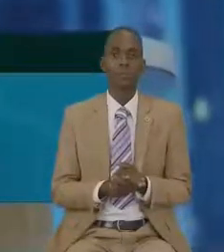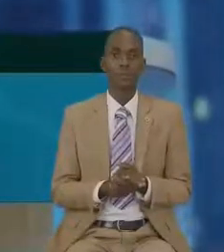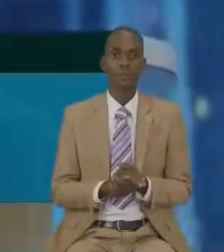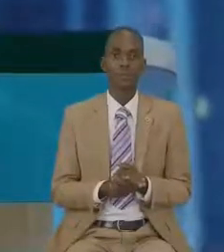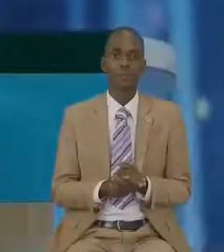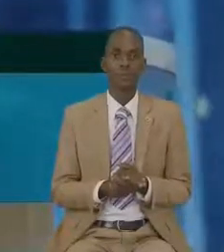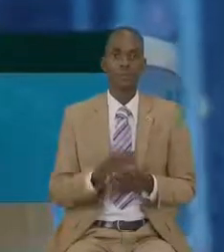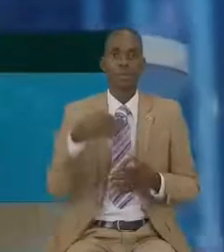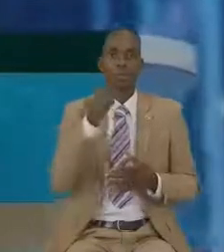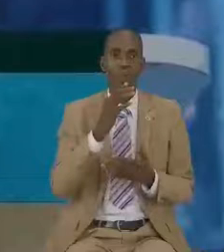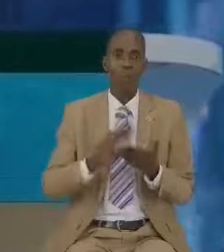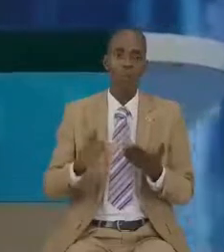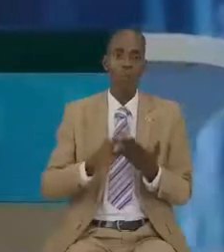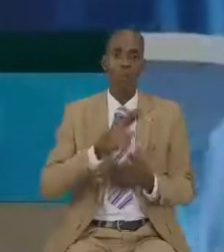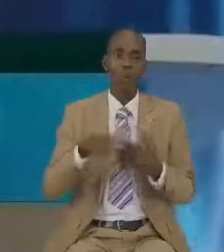103. Psaume